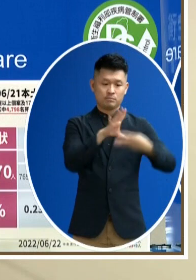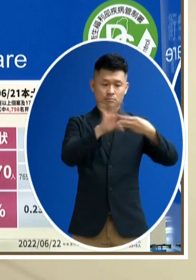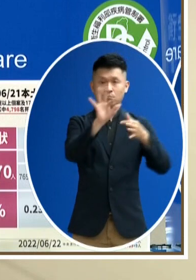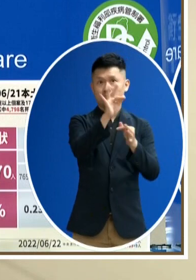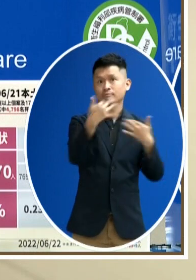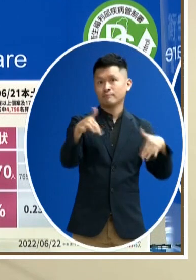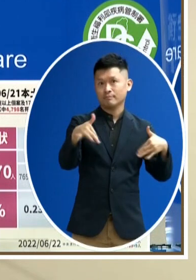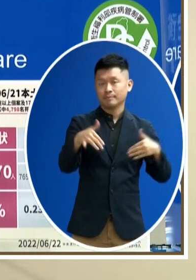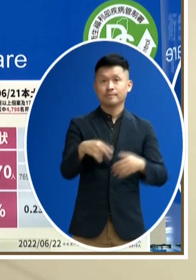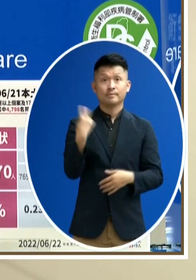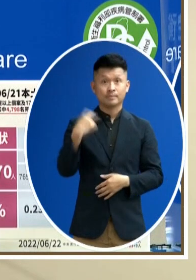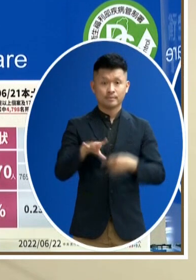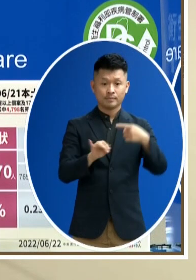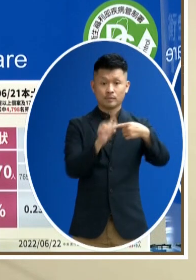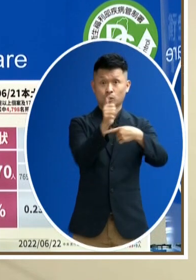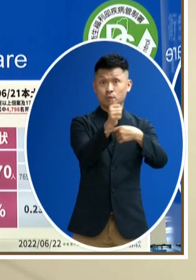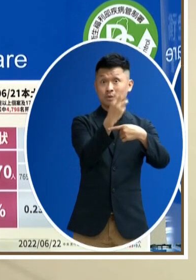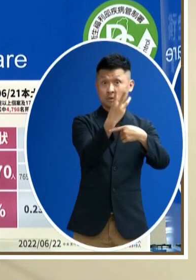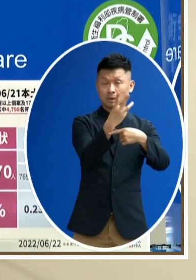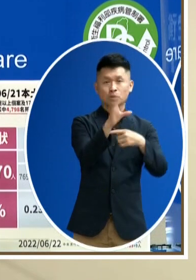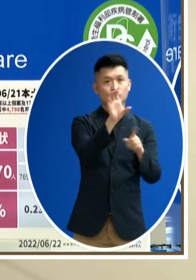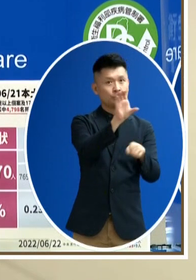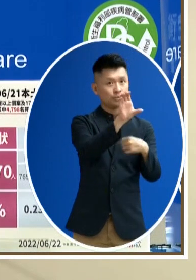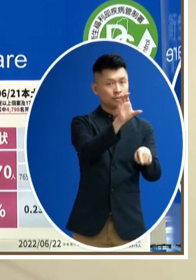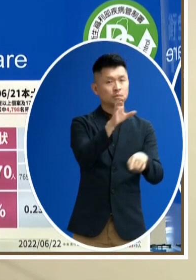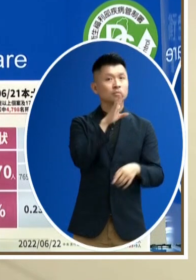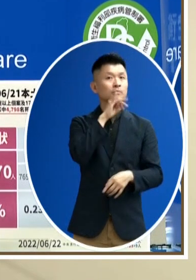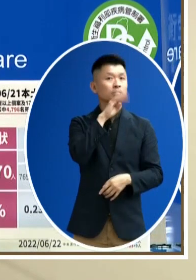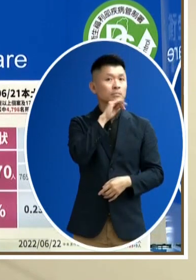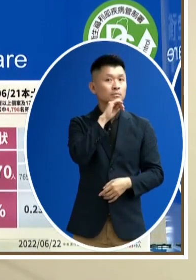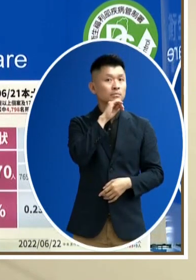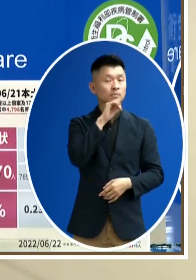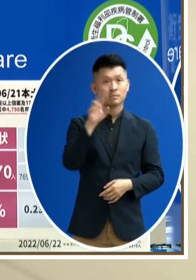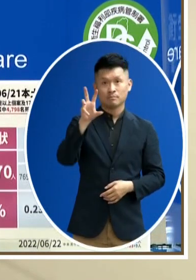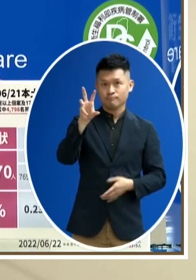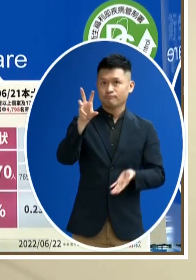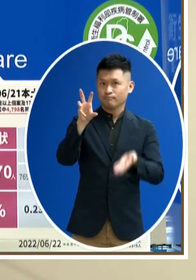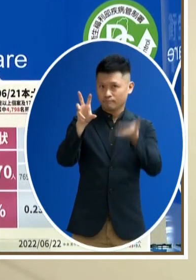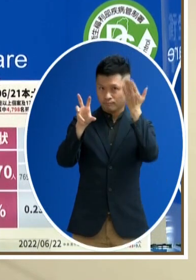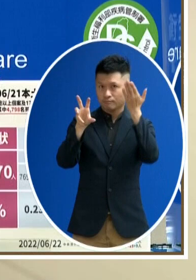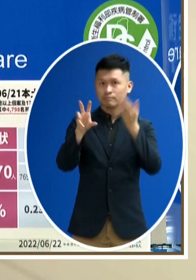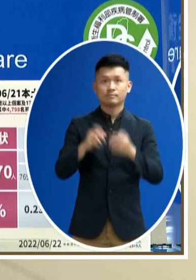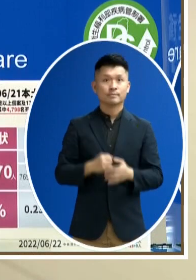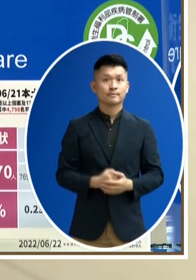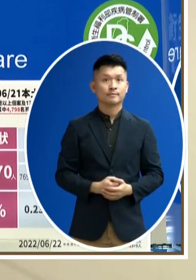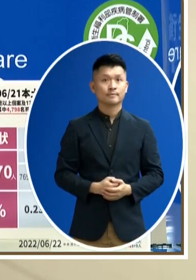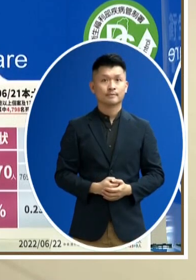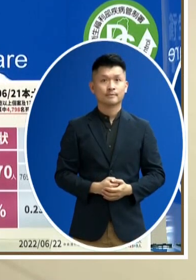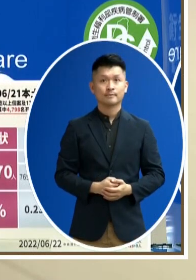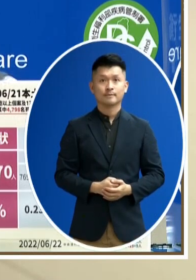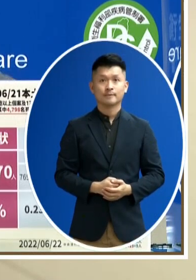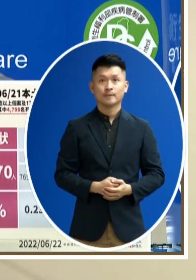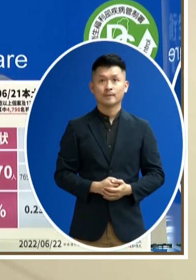苗，另外有 53% 90人年龄超过80岁以上。